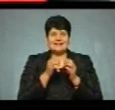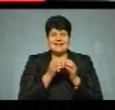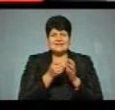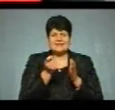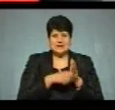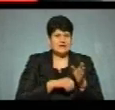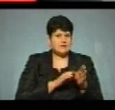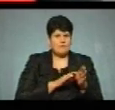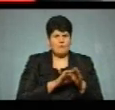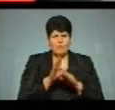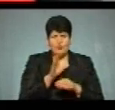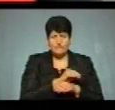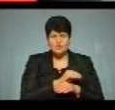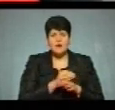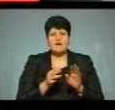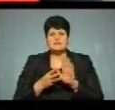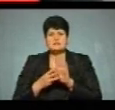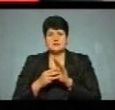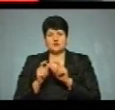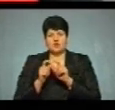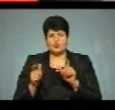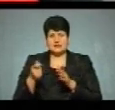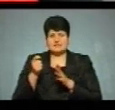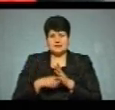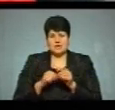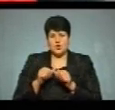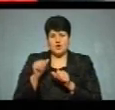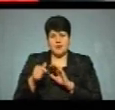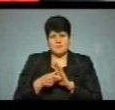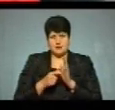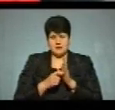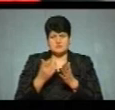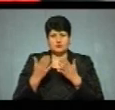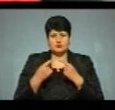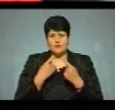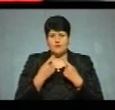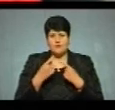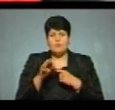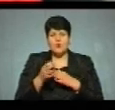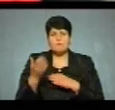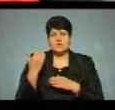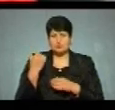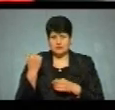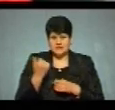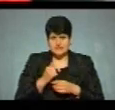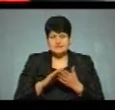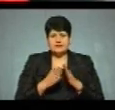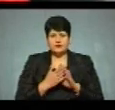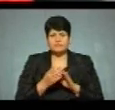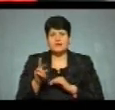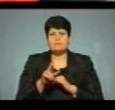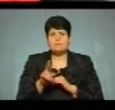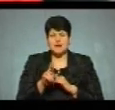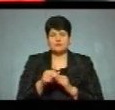закриті повністю і у 8 школах закриті окремі класи. Якщо ми говоримо про минулий тиждень, то станом на п'ятницю ми